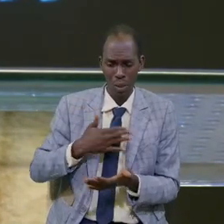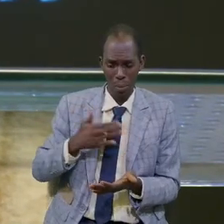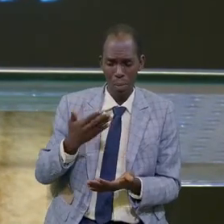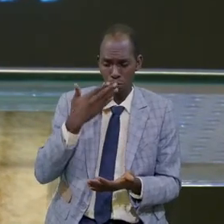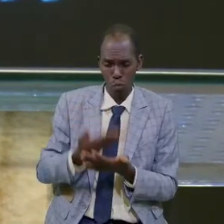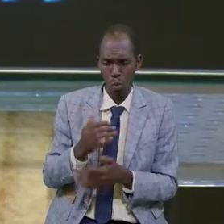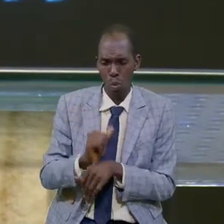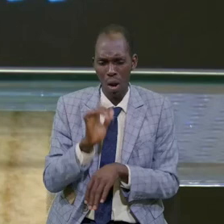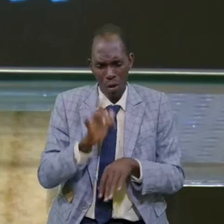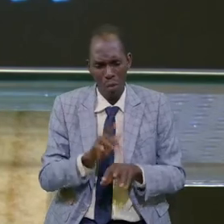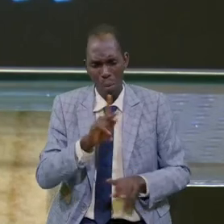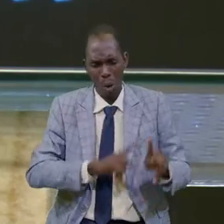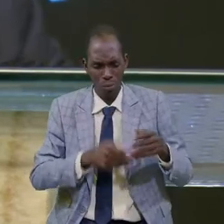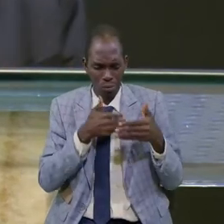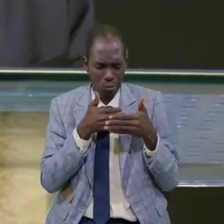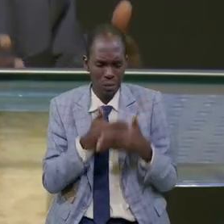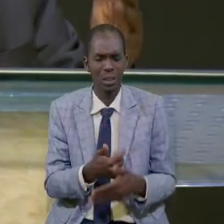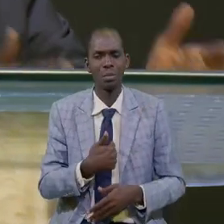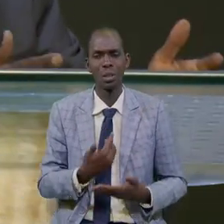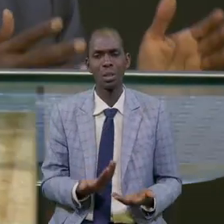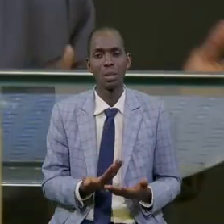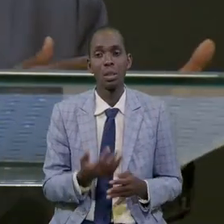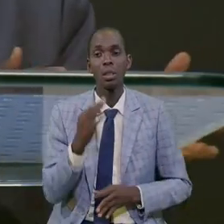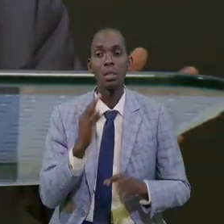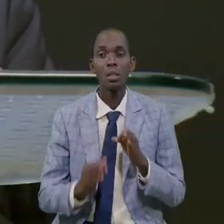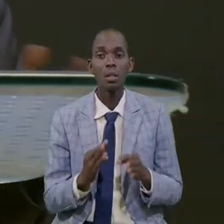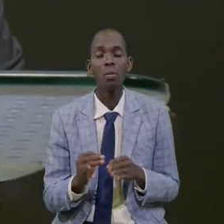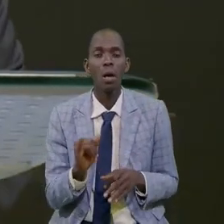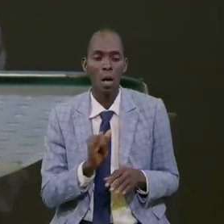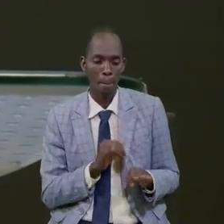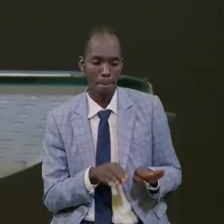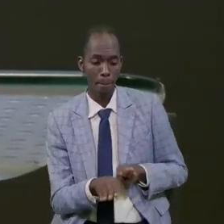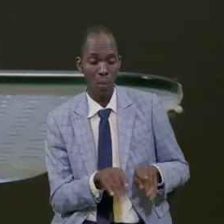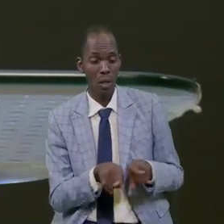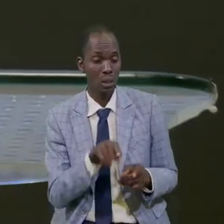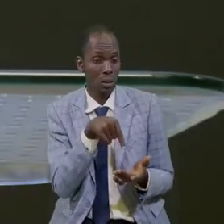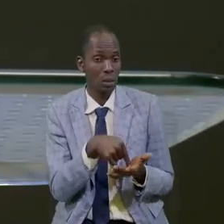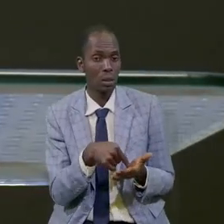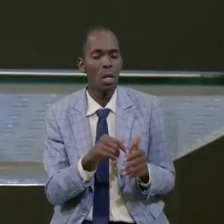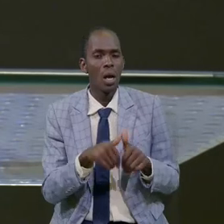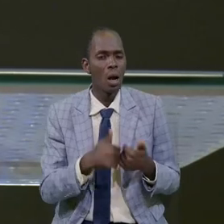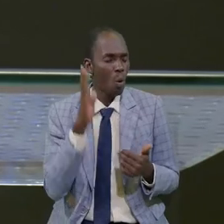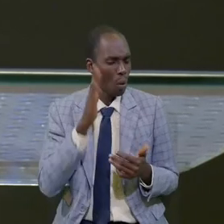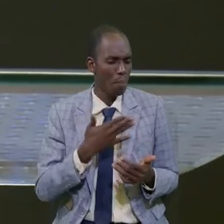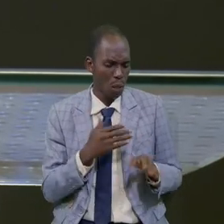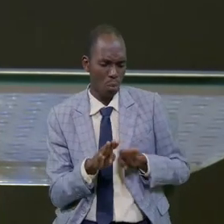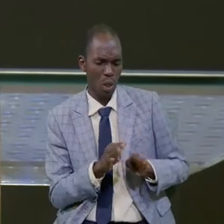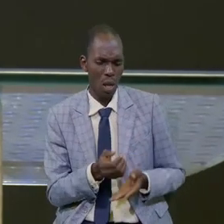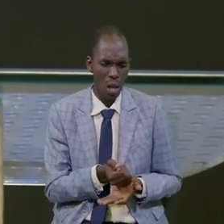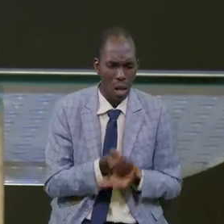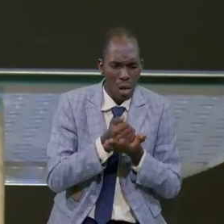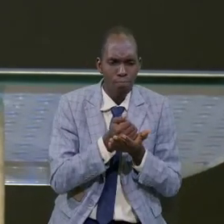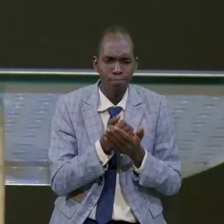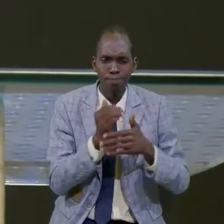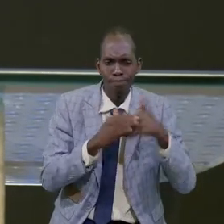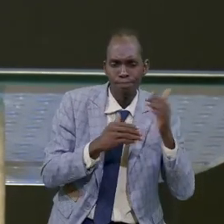va-t-elle affecter les gens autour de moi? Si moi j'agis de cette manière, comment cela va-t-il affecter?